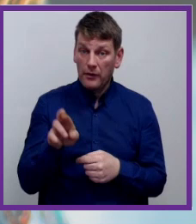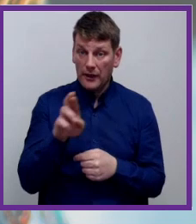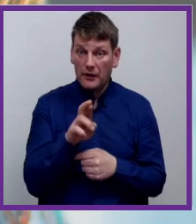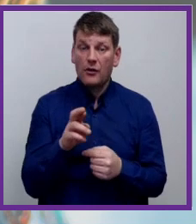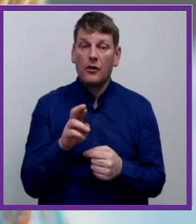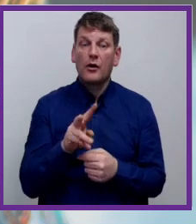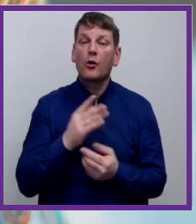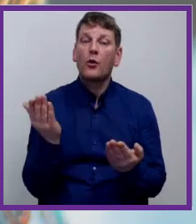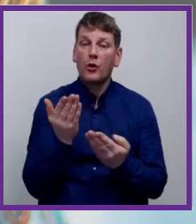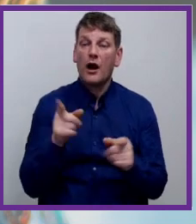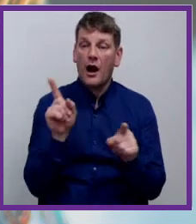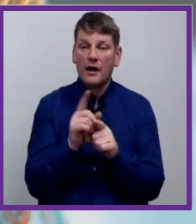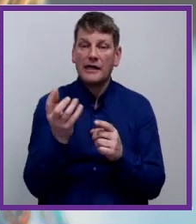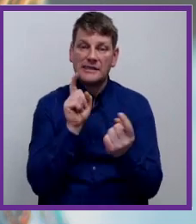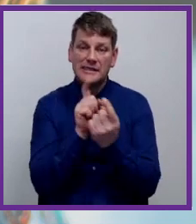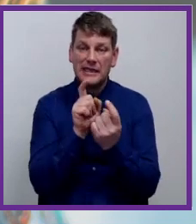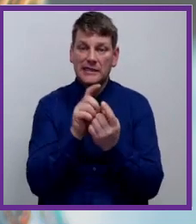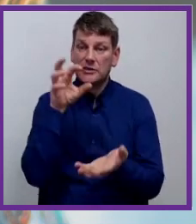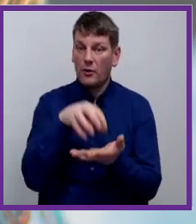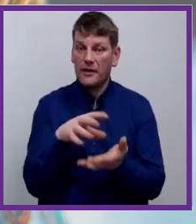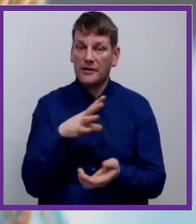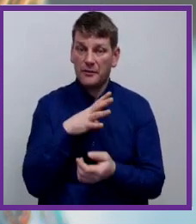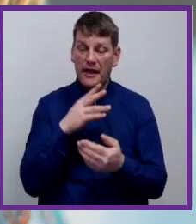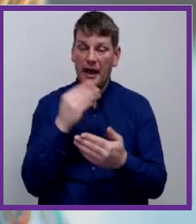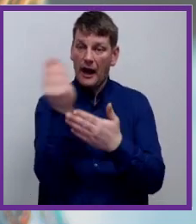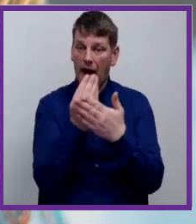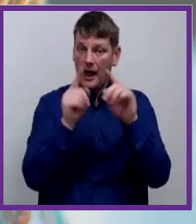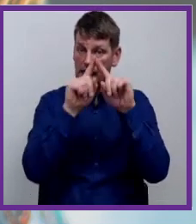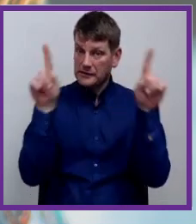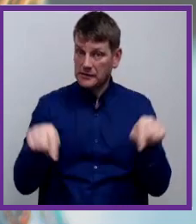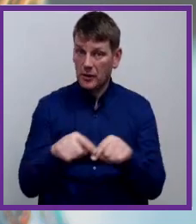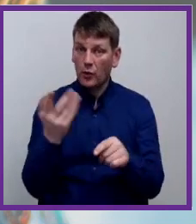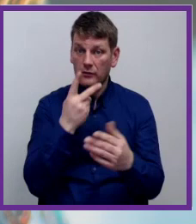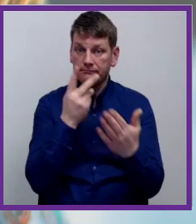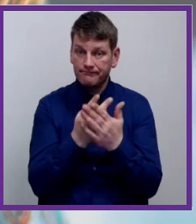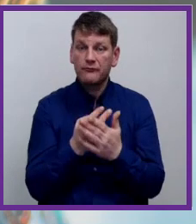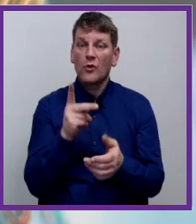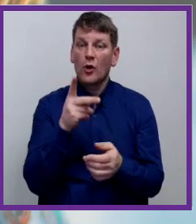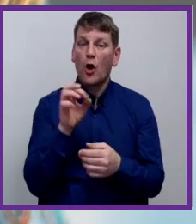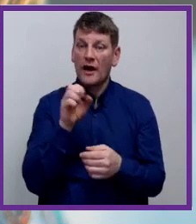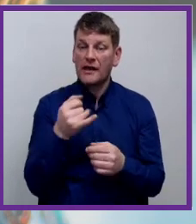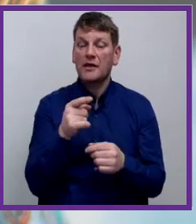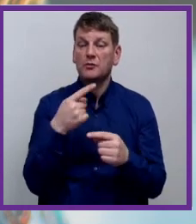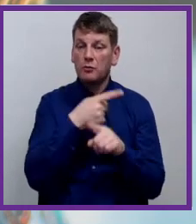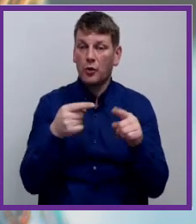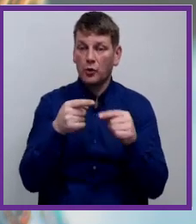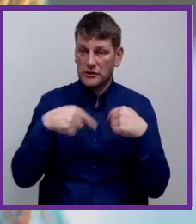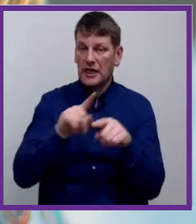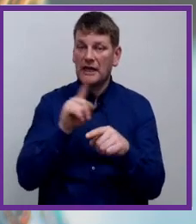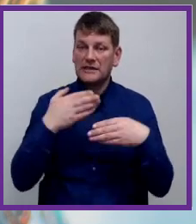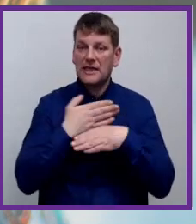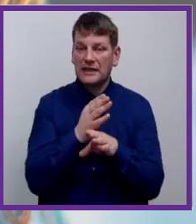kur arī strīdus objekts bija glazna, kurā attēlota Korejas pussala, kas sadalīta ziemeļu un dienvidu